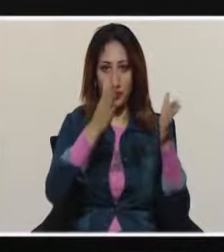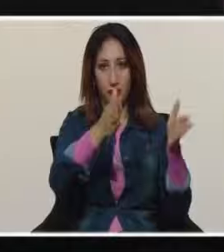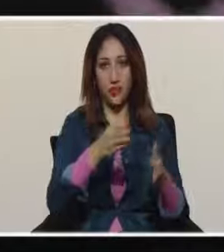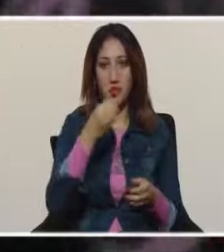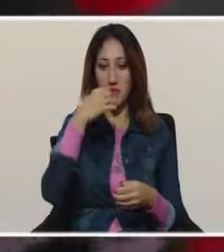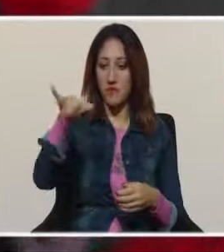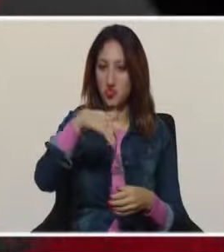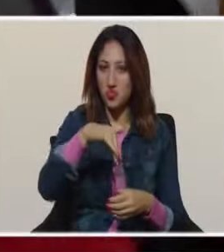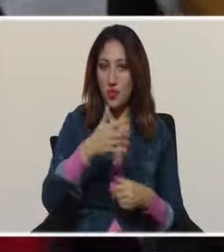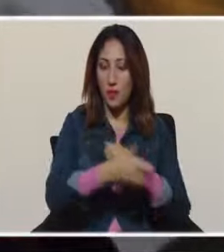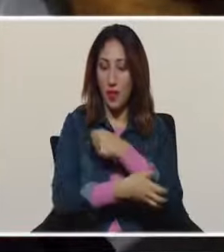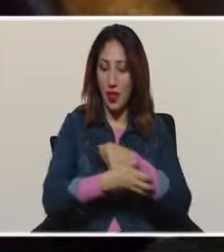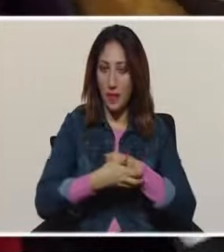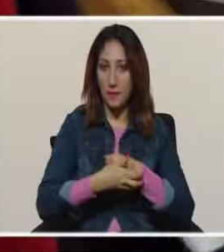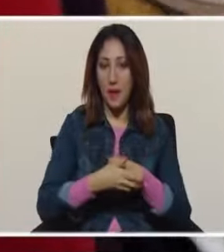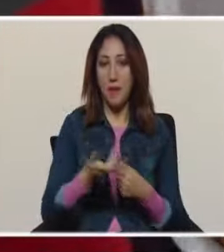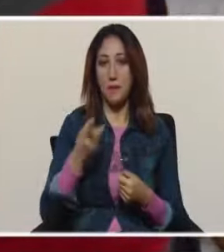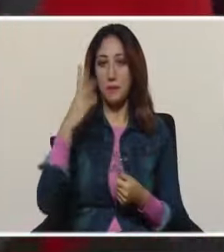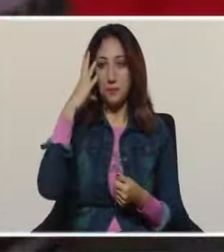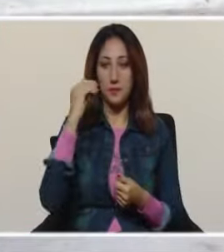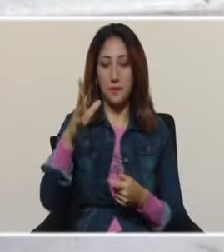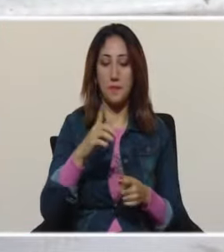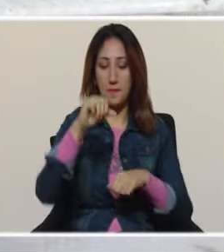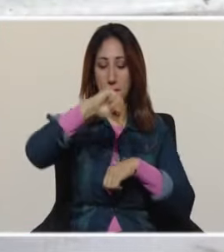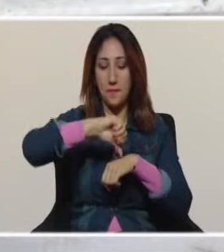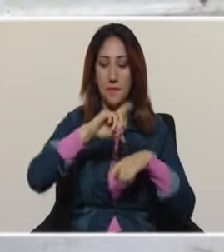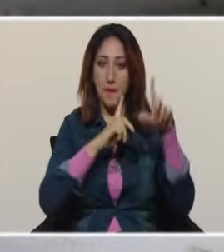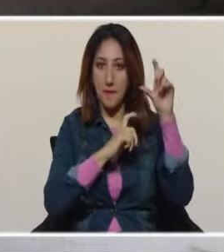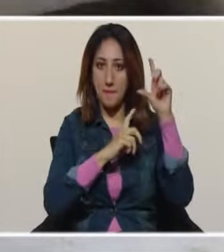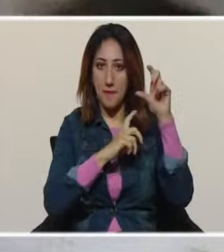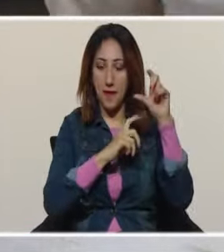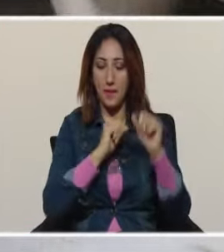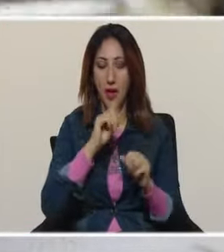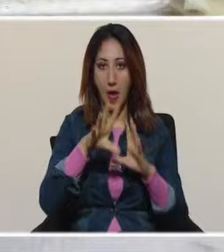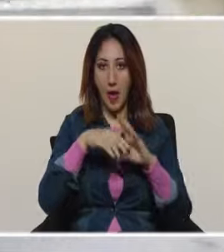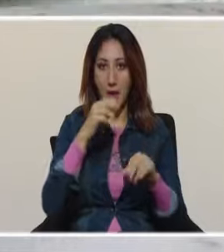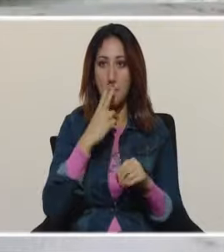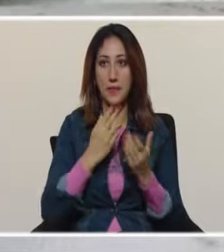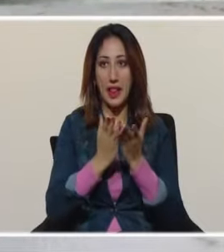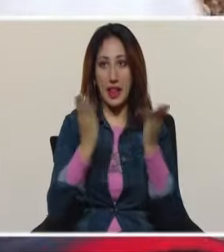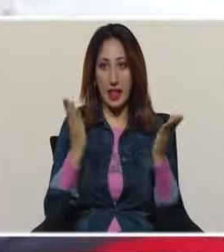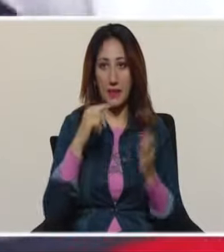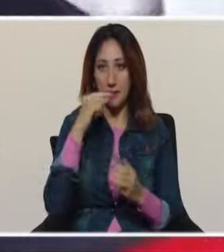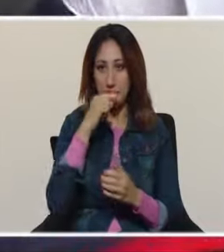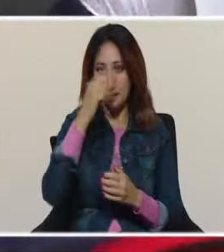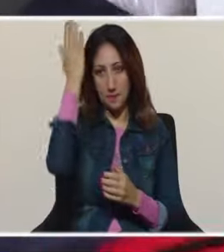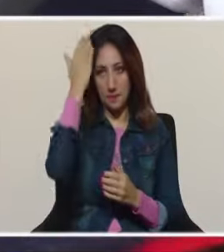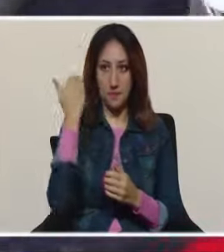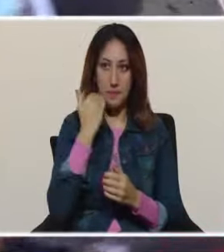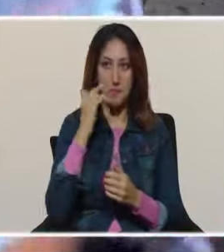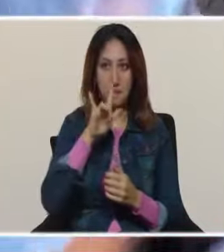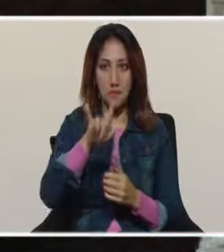السبيل. مطبخ أحباب الكريم في مبابة مبادرة خير جمعت محبي الخير بمختلف